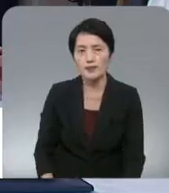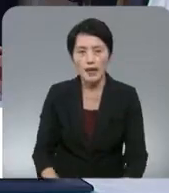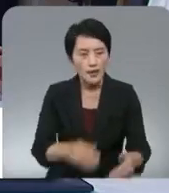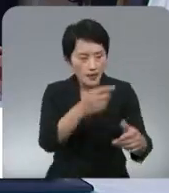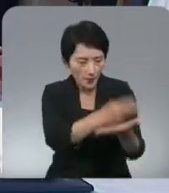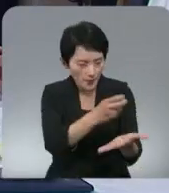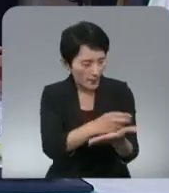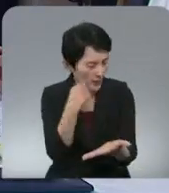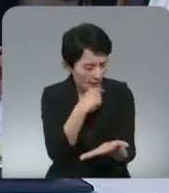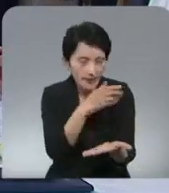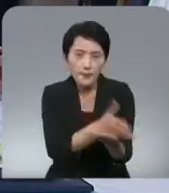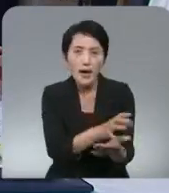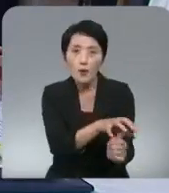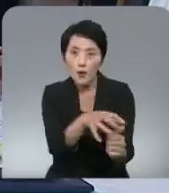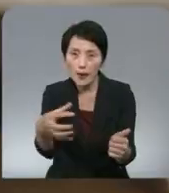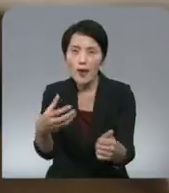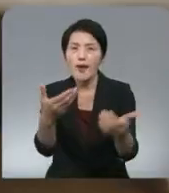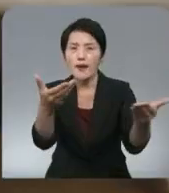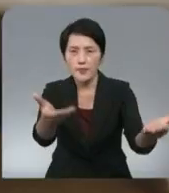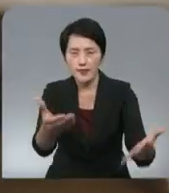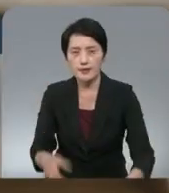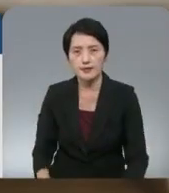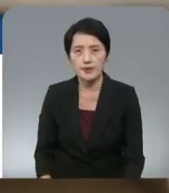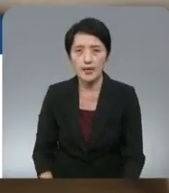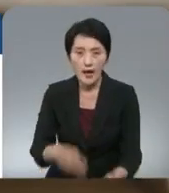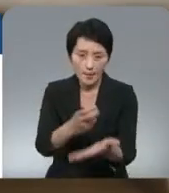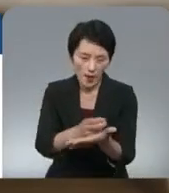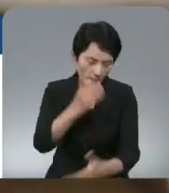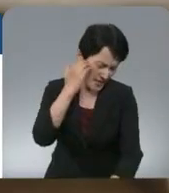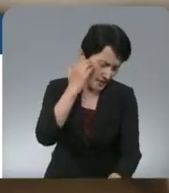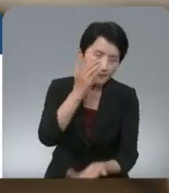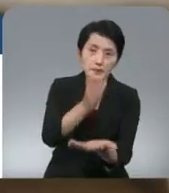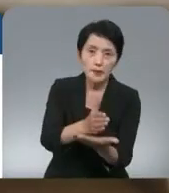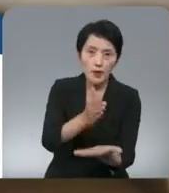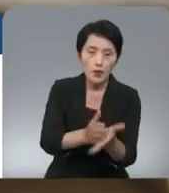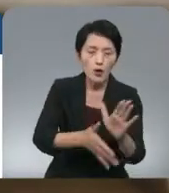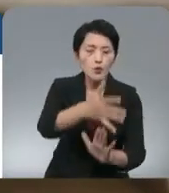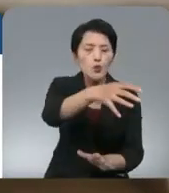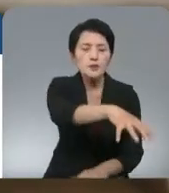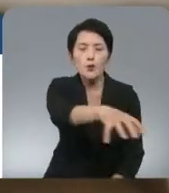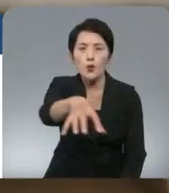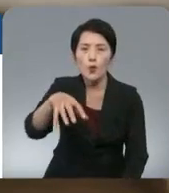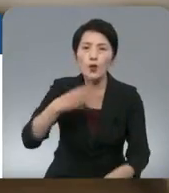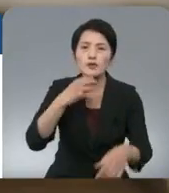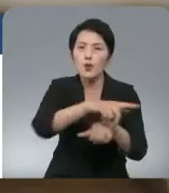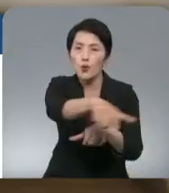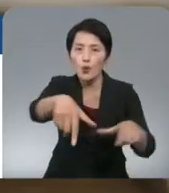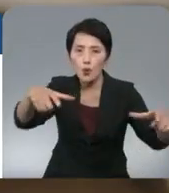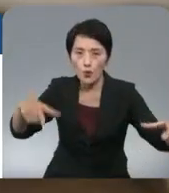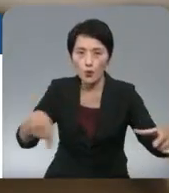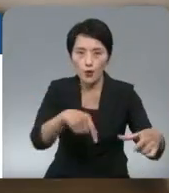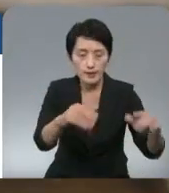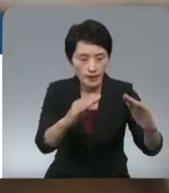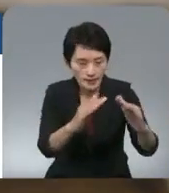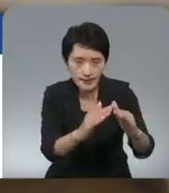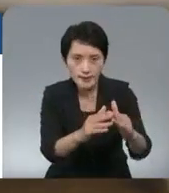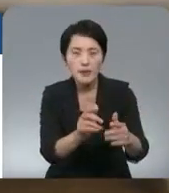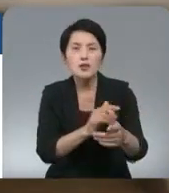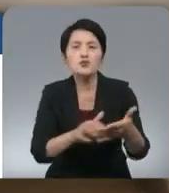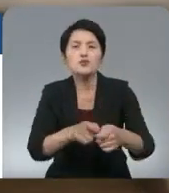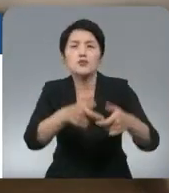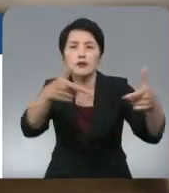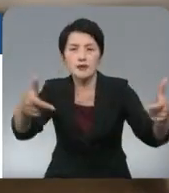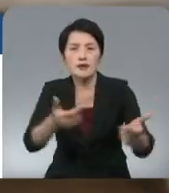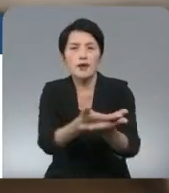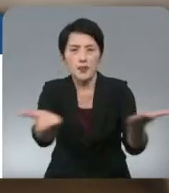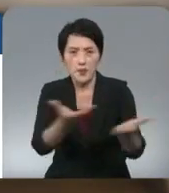innenstädten regulierungen zu lockern damit sollen in der hauptstadtregion 1,58 millionen wohnungen